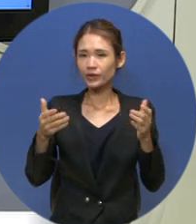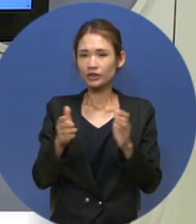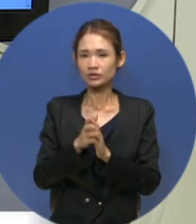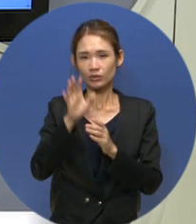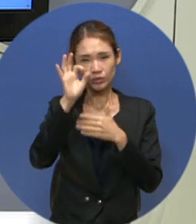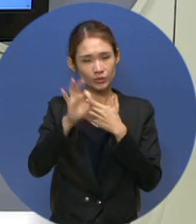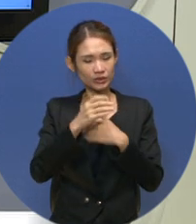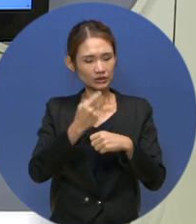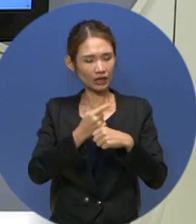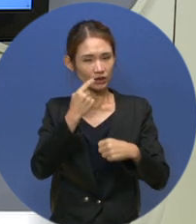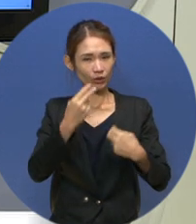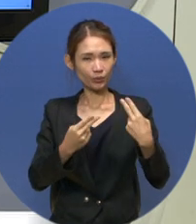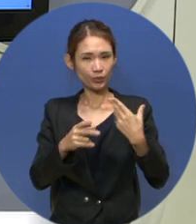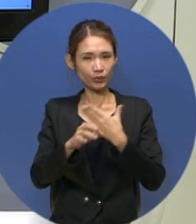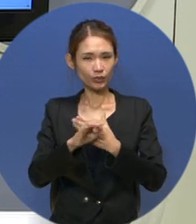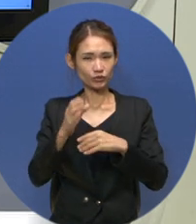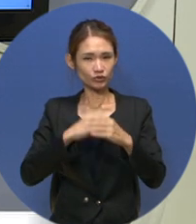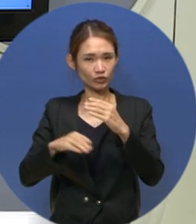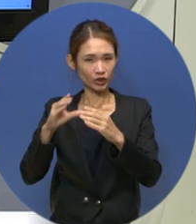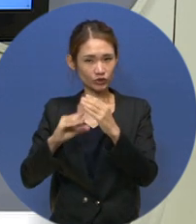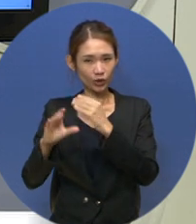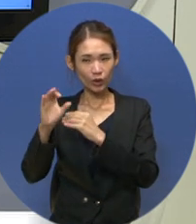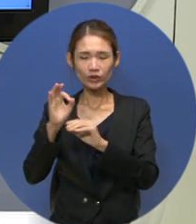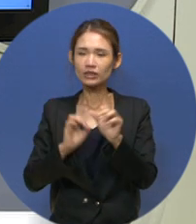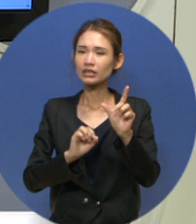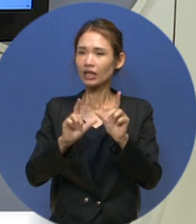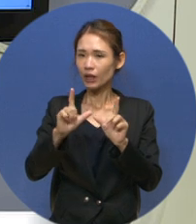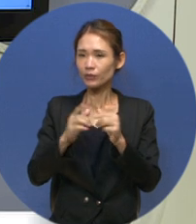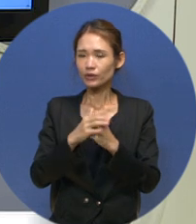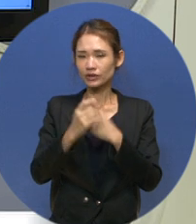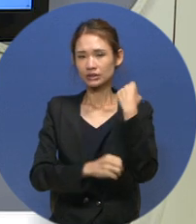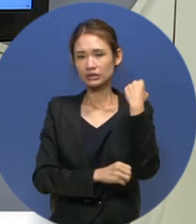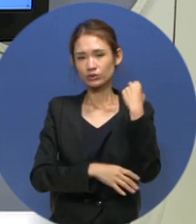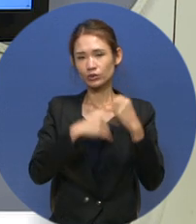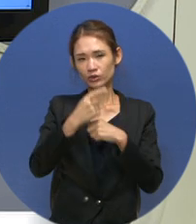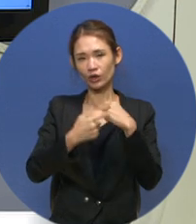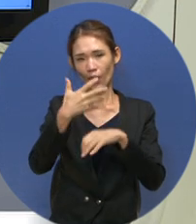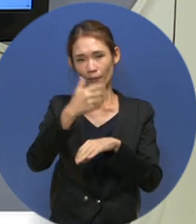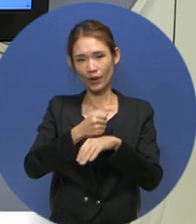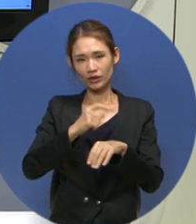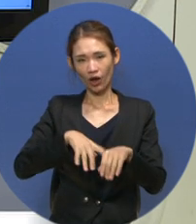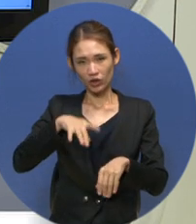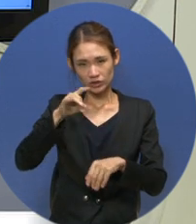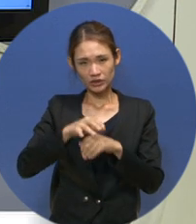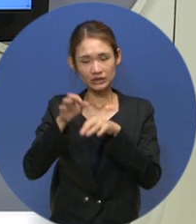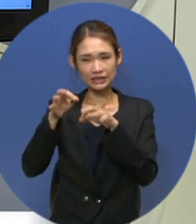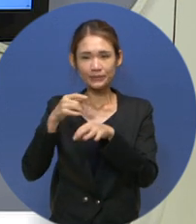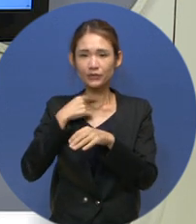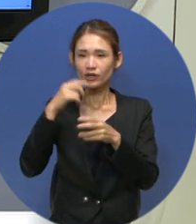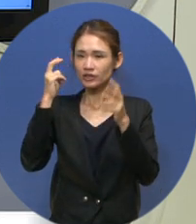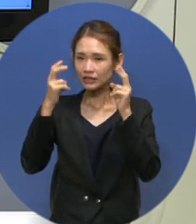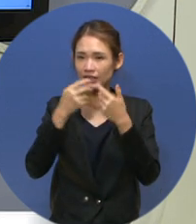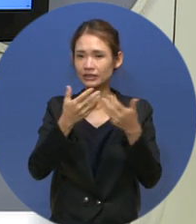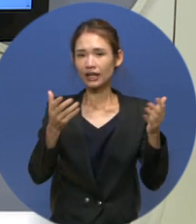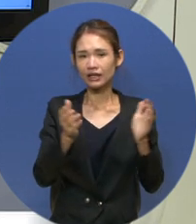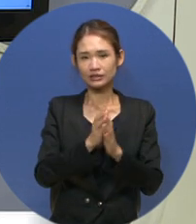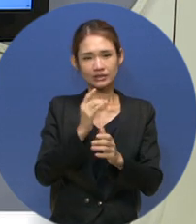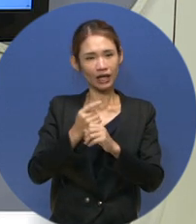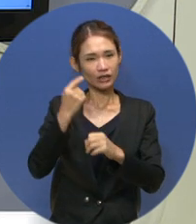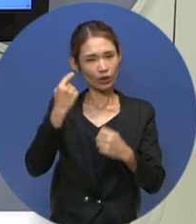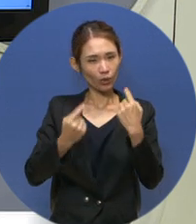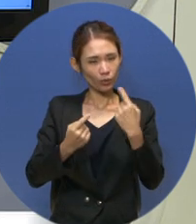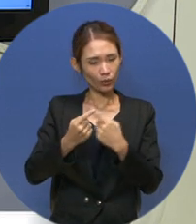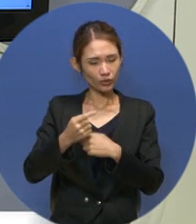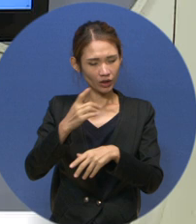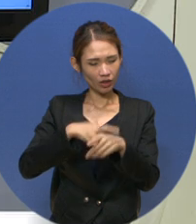증가한 추가 모금액 대부분의 기존 연말 연시 기부 하던 기업과 단체에서 개념보다 기부